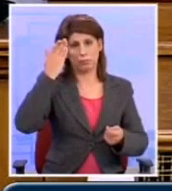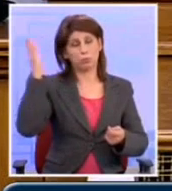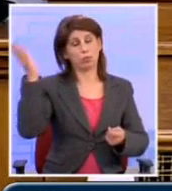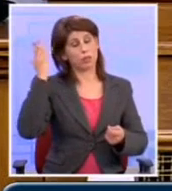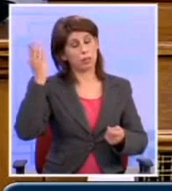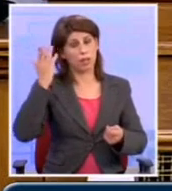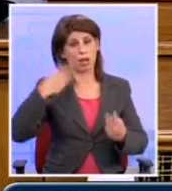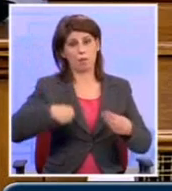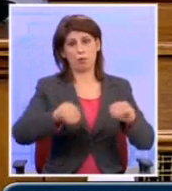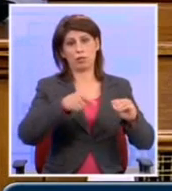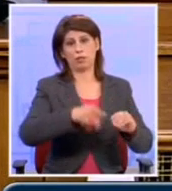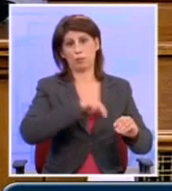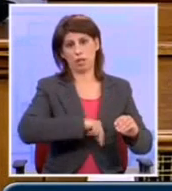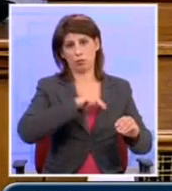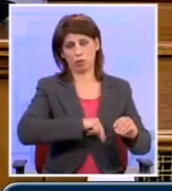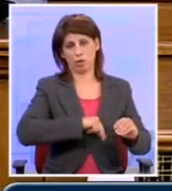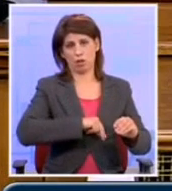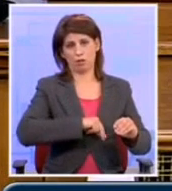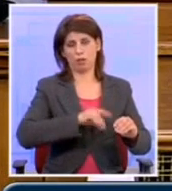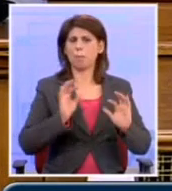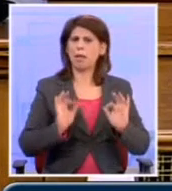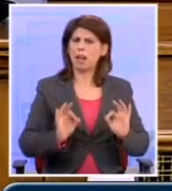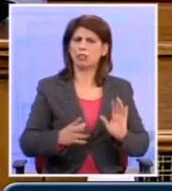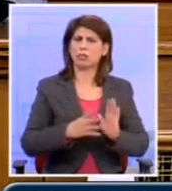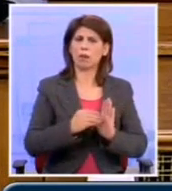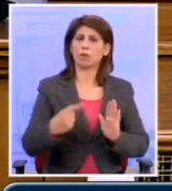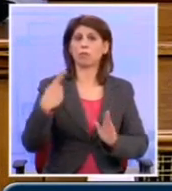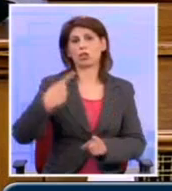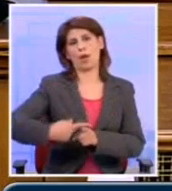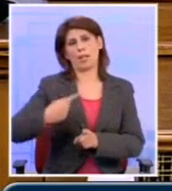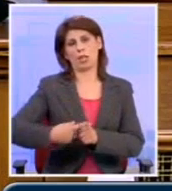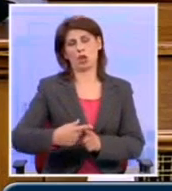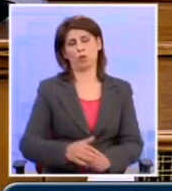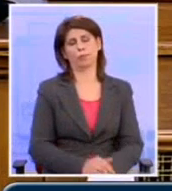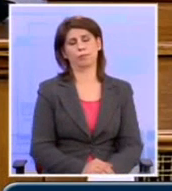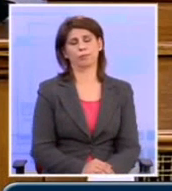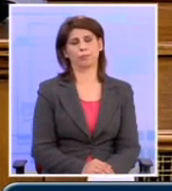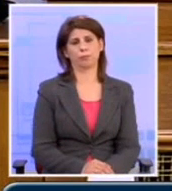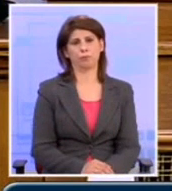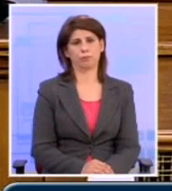δήθεν πωλείται αυτή η περιουσία, με χαρακτηριστικό παράδειγμα του ελληνικού.